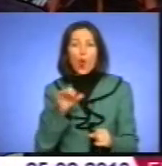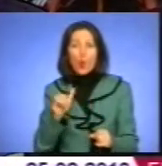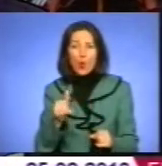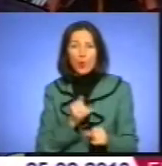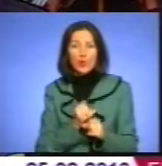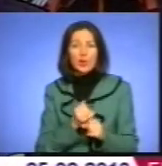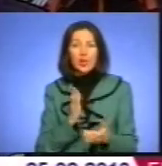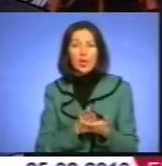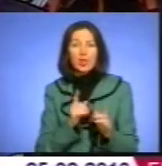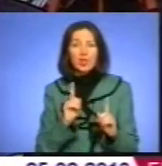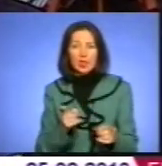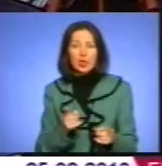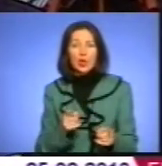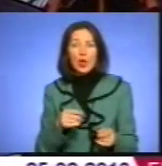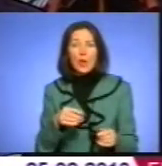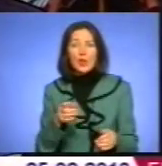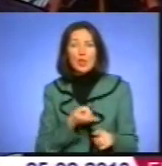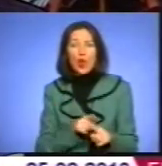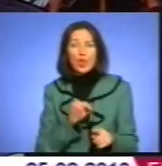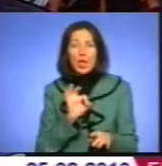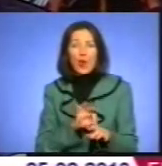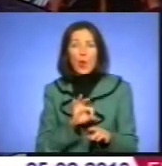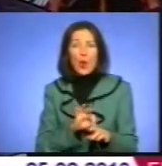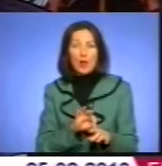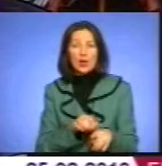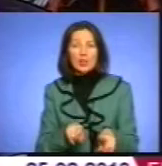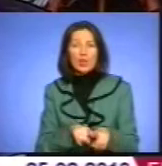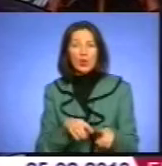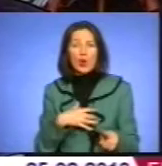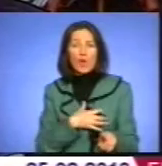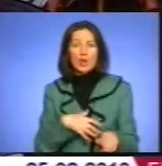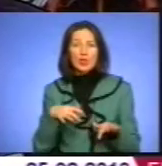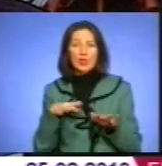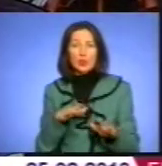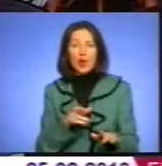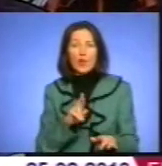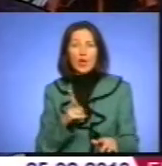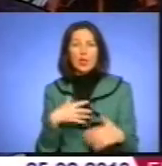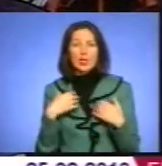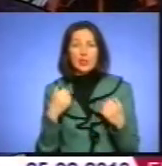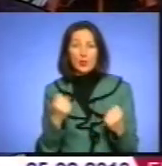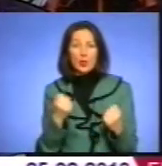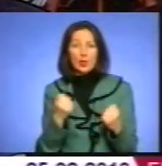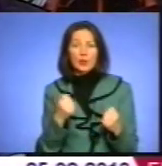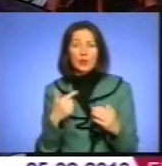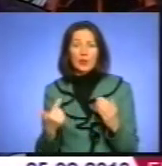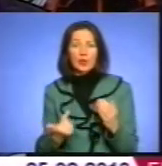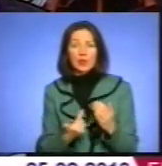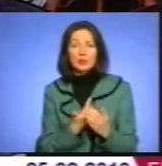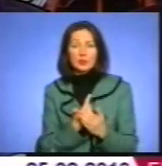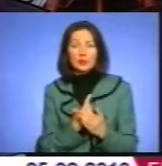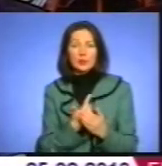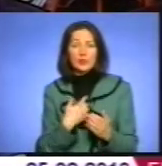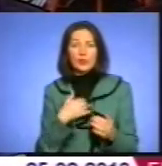патріоти, які вболівають за таку важливу справу, як спорт. І знову ж таки,